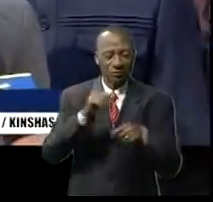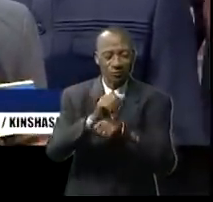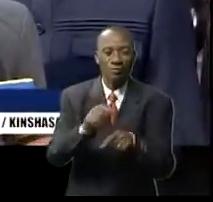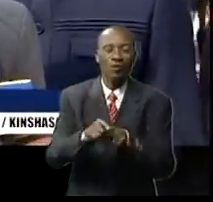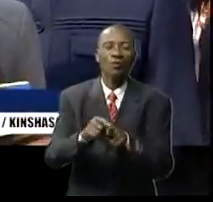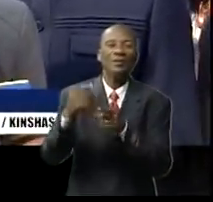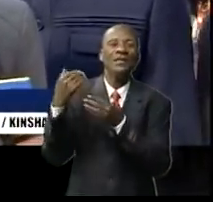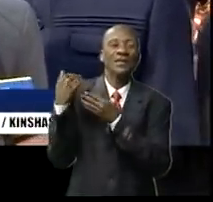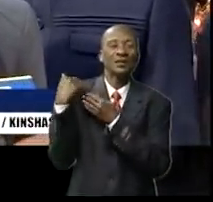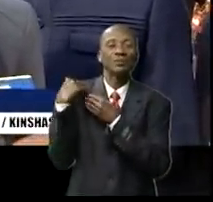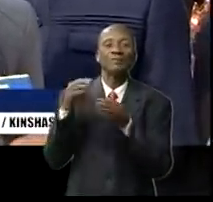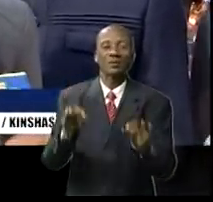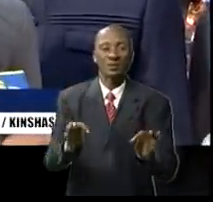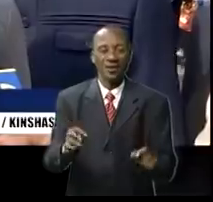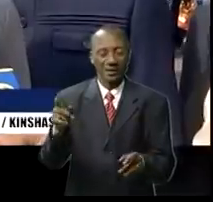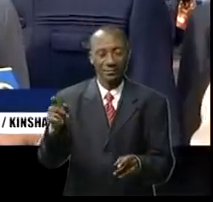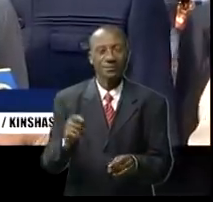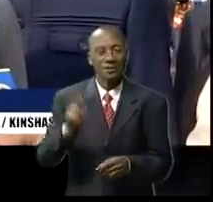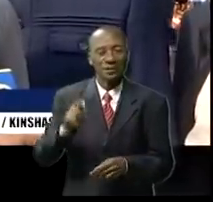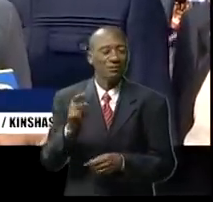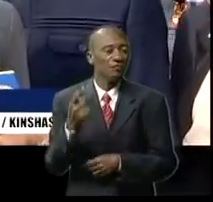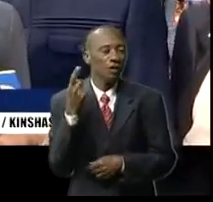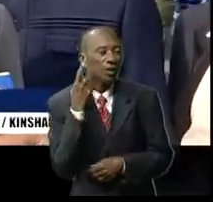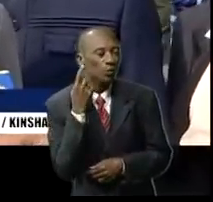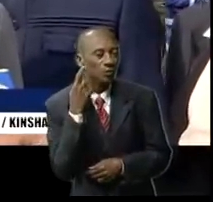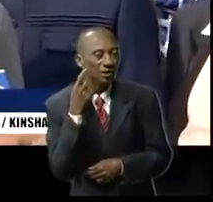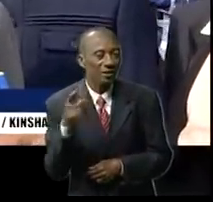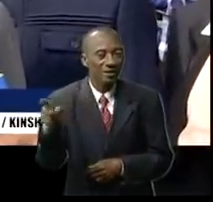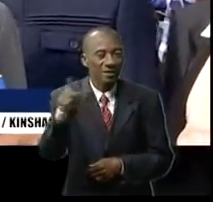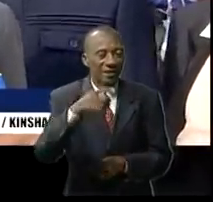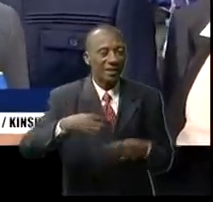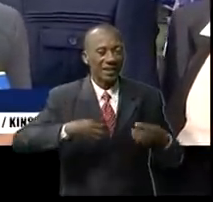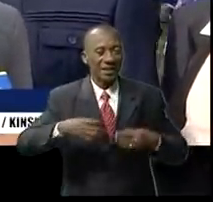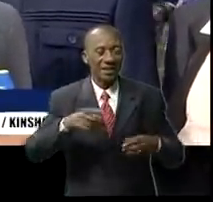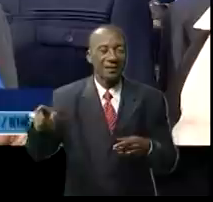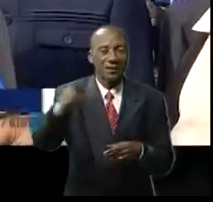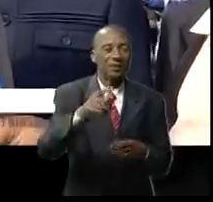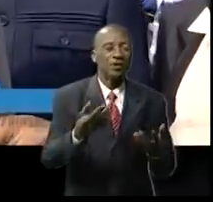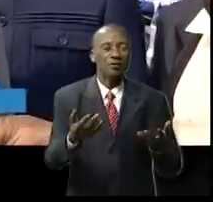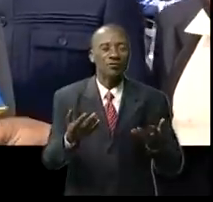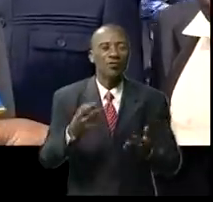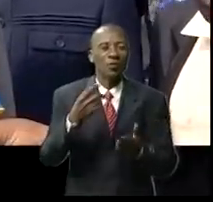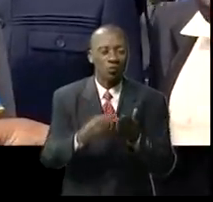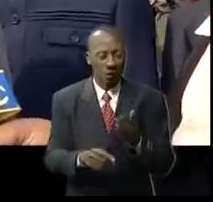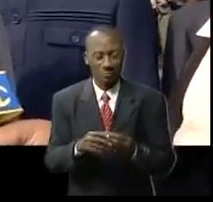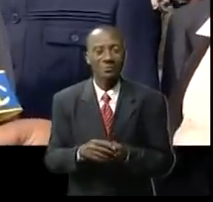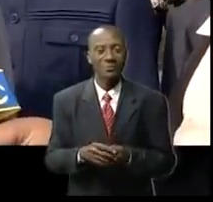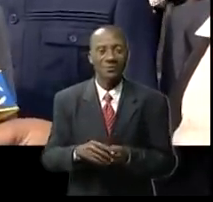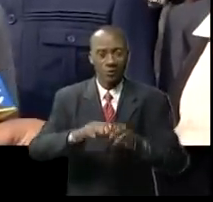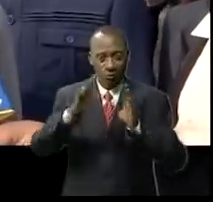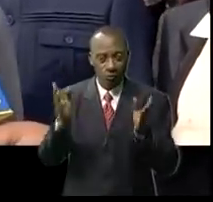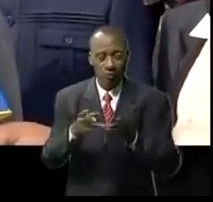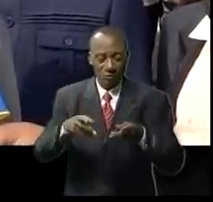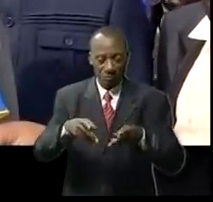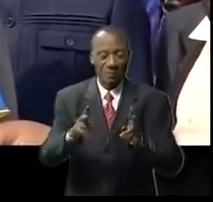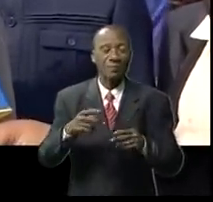d'abord écouter leurs doléances. Ça va me permettre de tracer la ligne de conduite. Ça va me permettre d'attaquer le secteur